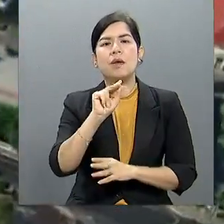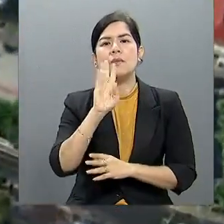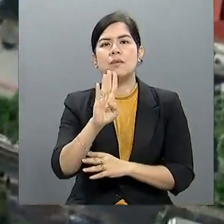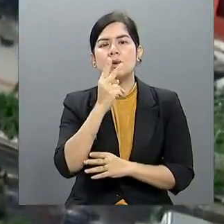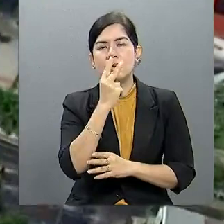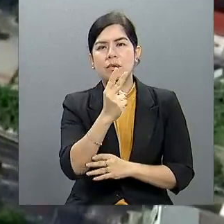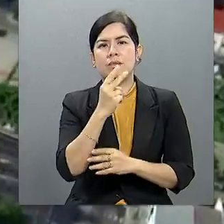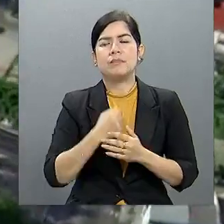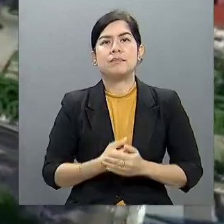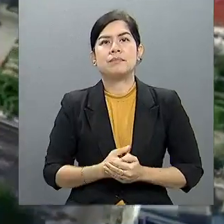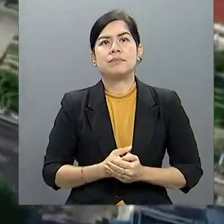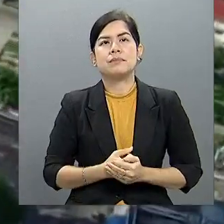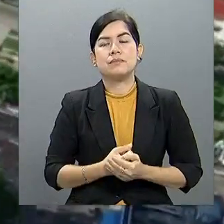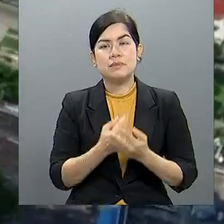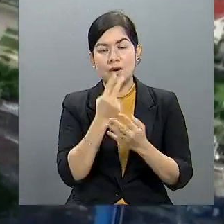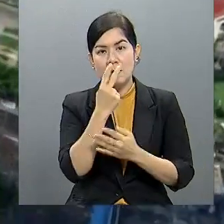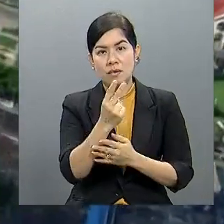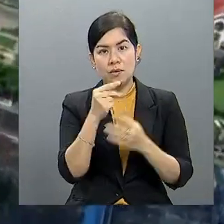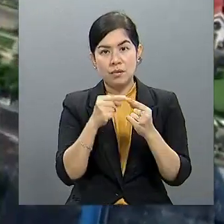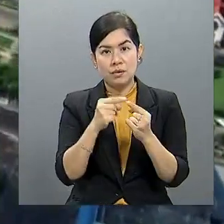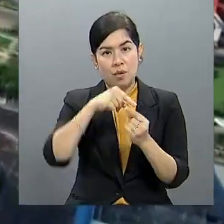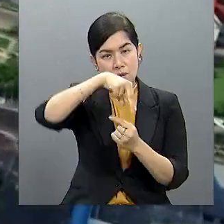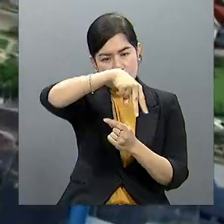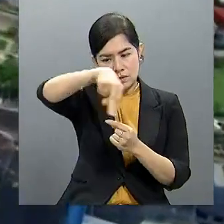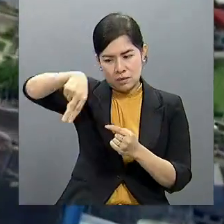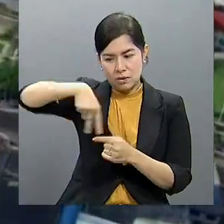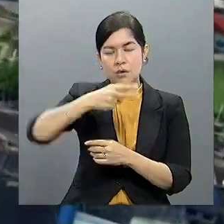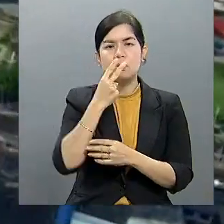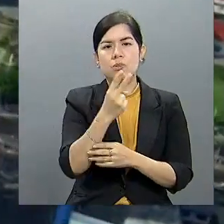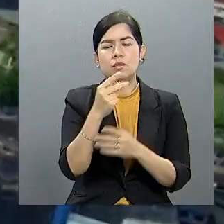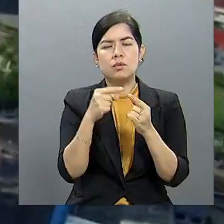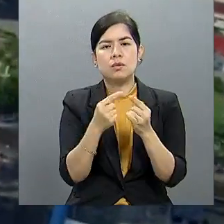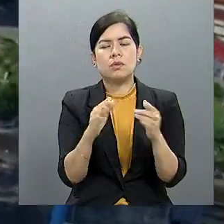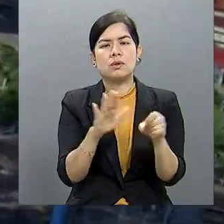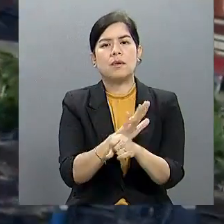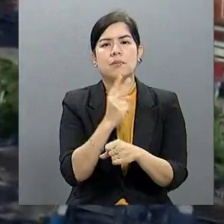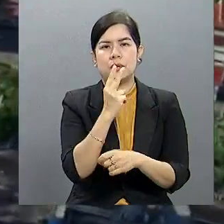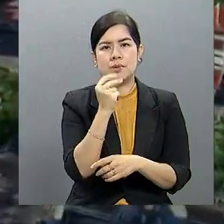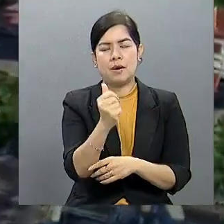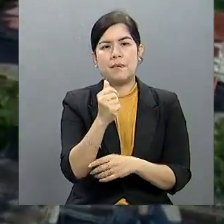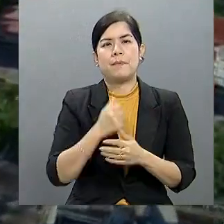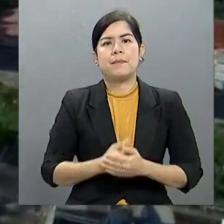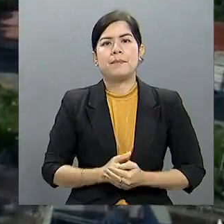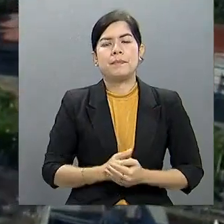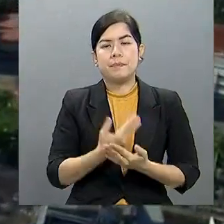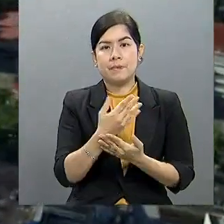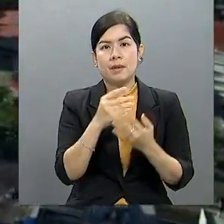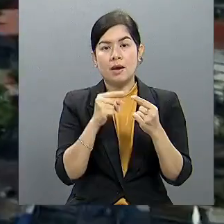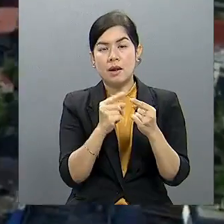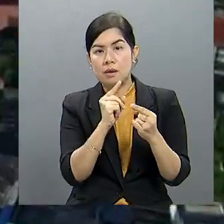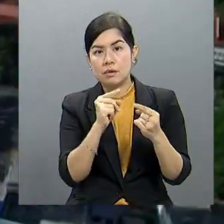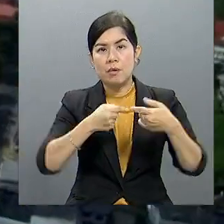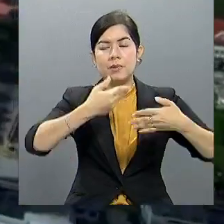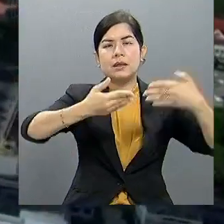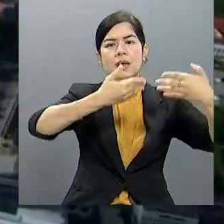และชมเมือง 360 องศาได้เลยนะครับนอกจากนั้น เดียวหลังจากที่เปิด จะมีกิจกรมโยตัวจากหอ